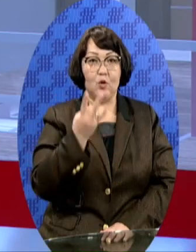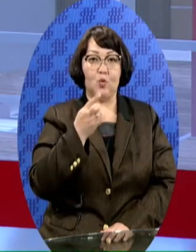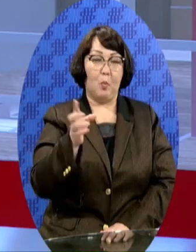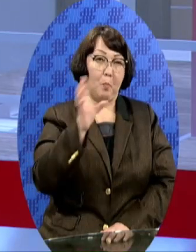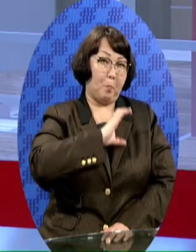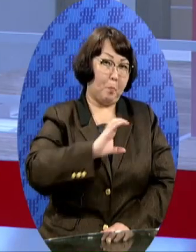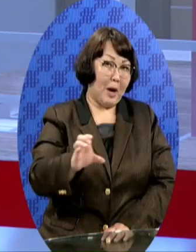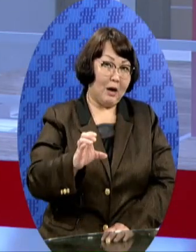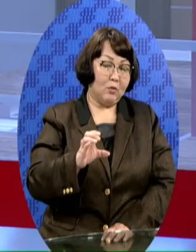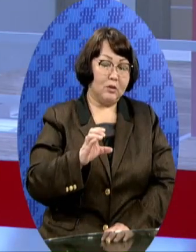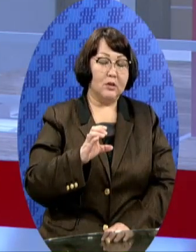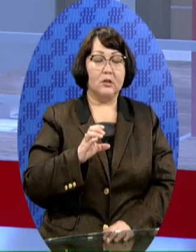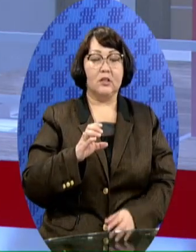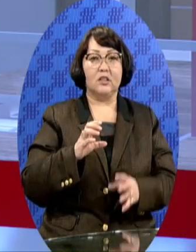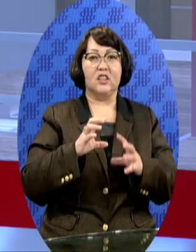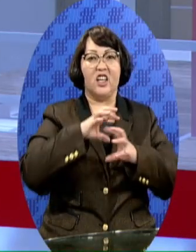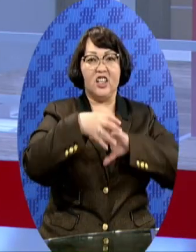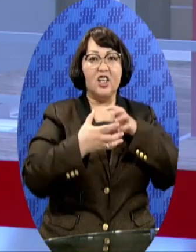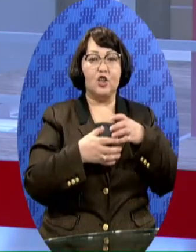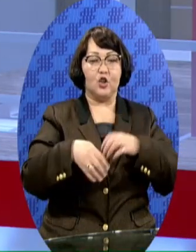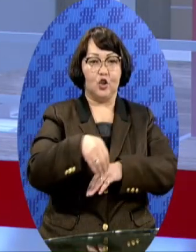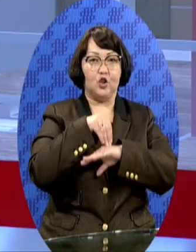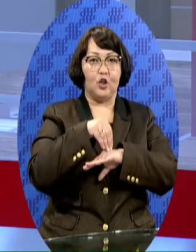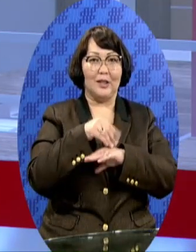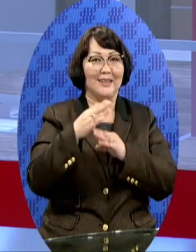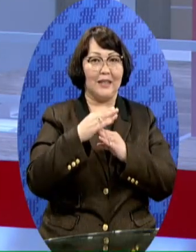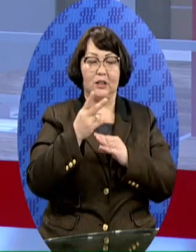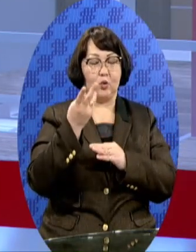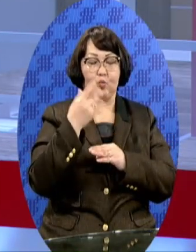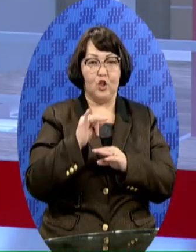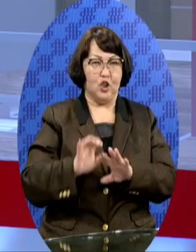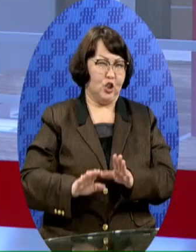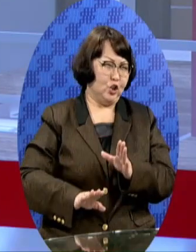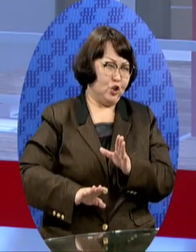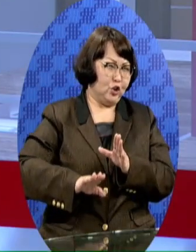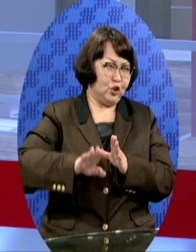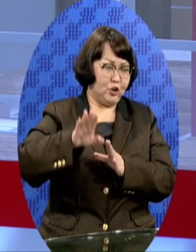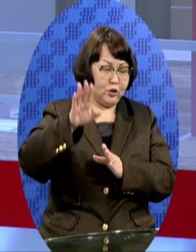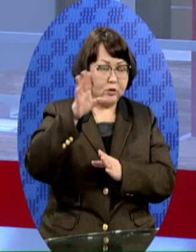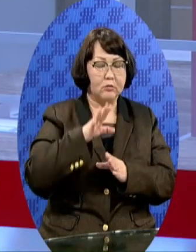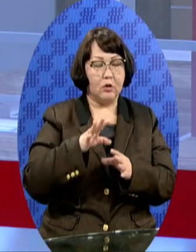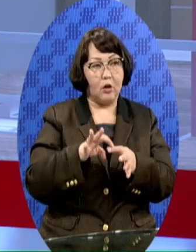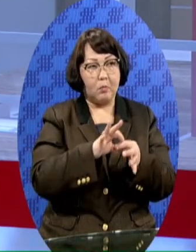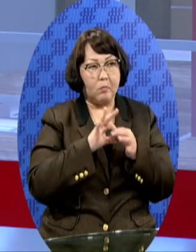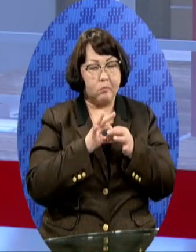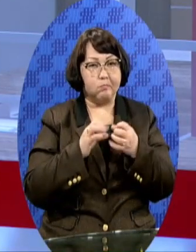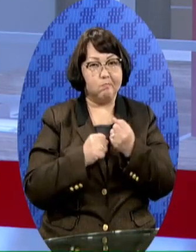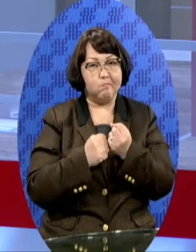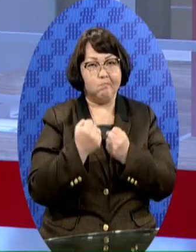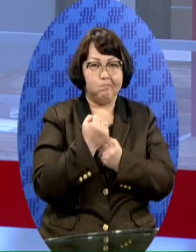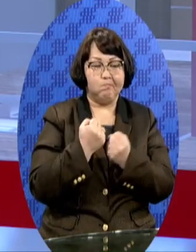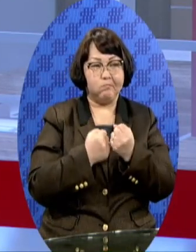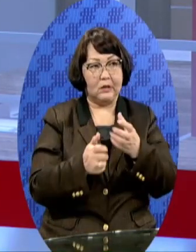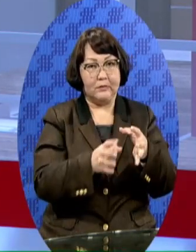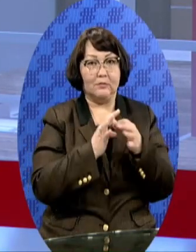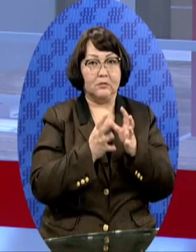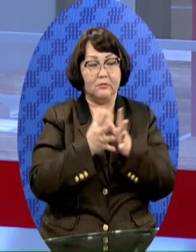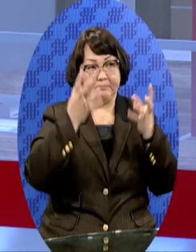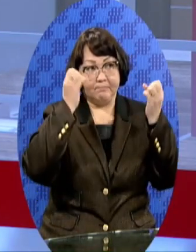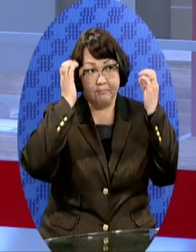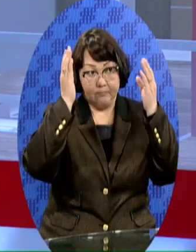байгууллагаас дэлхийн нийтэд хэрэгжүүлдэг тогтвортой хөгжил 2030 хөтөлбөрт хамтран ажиллах түншлэл тогтоох харилцан ойлголцын санамжчигт өнөөдөр гарын үсэг зурлаа.